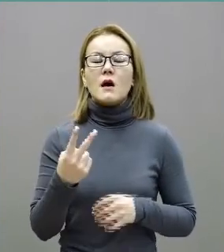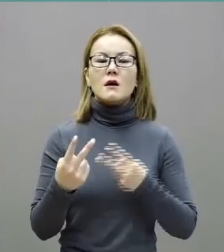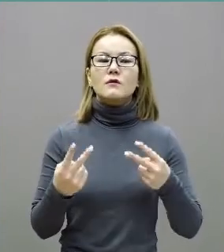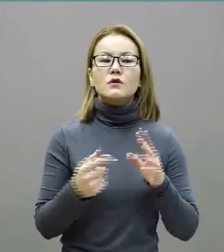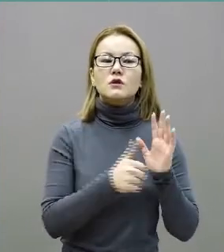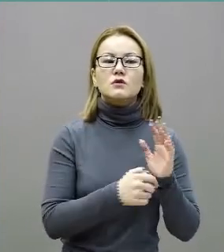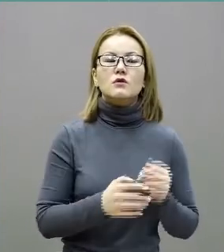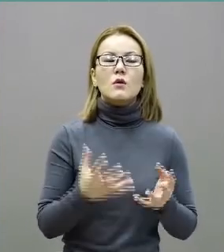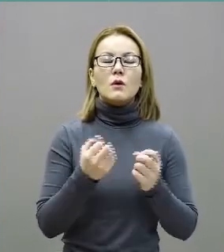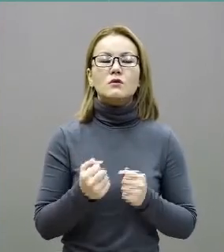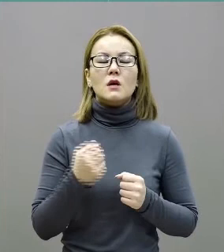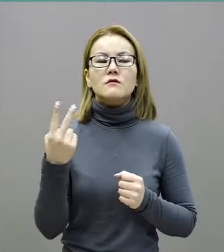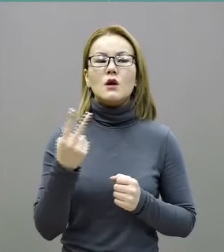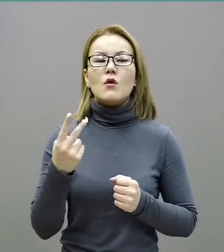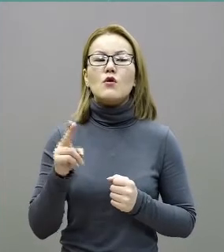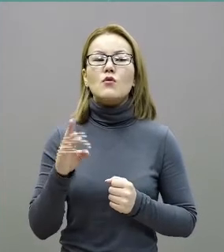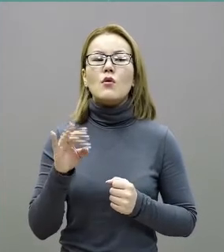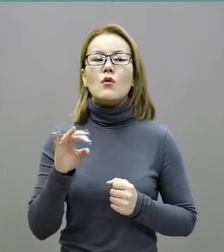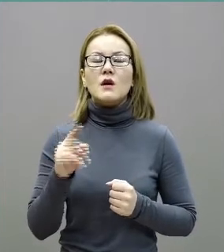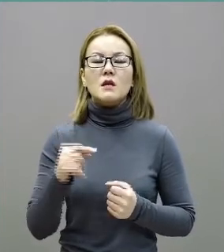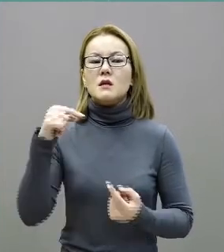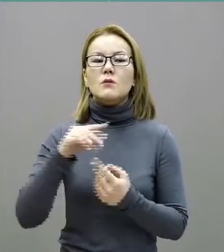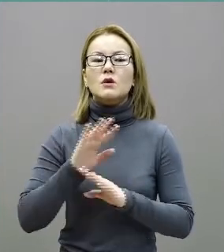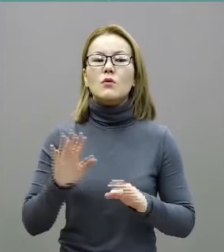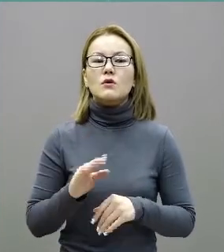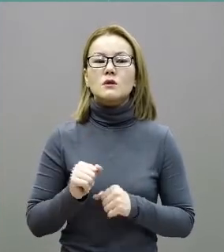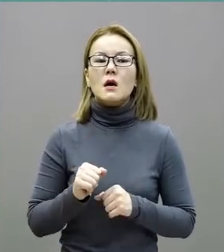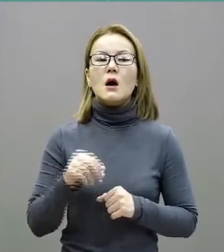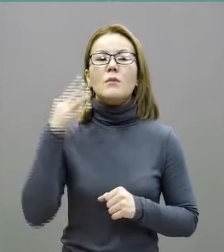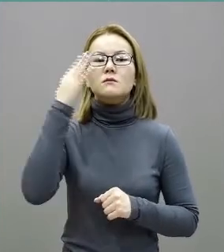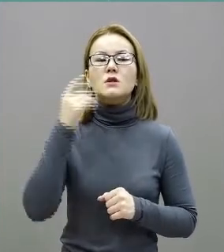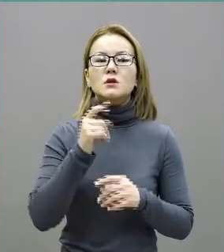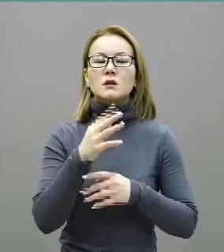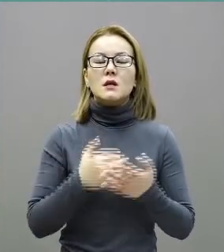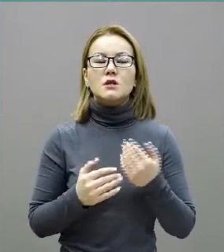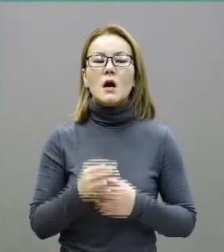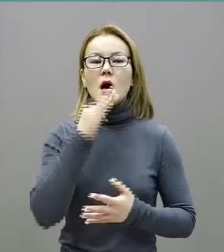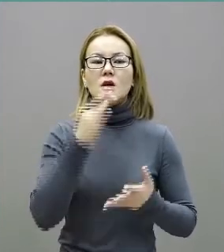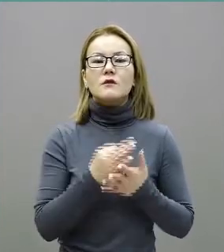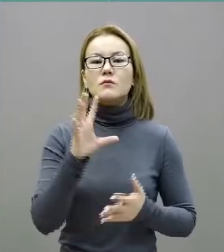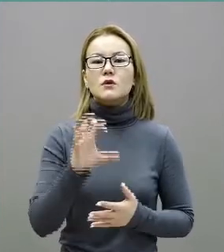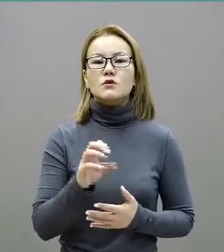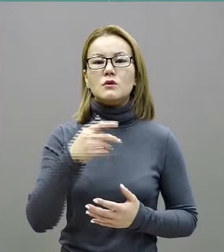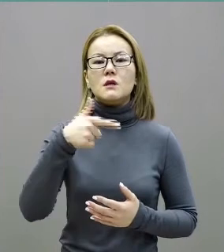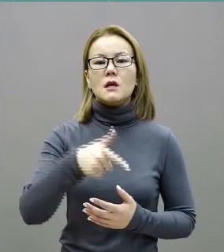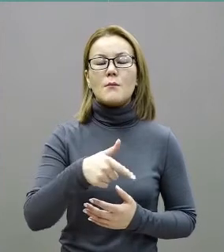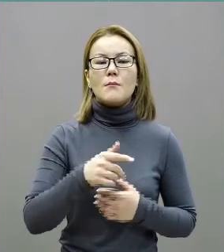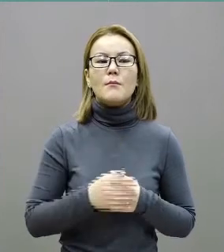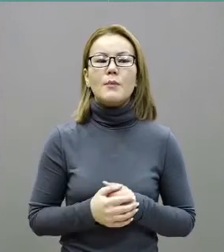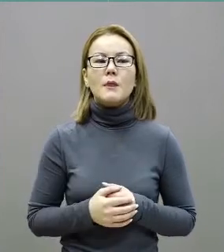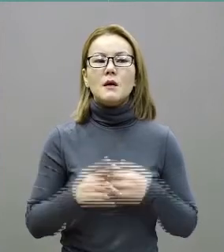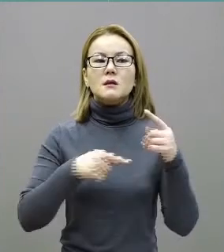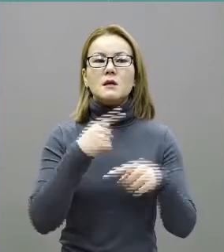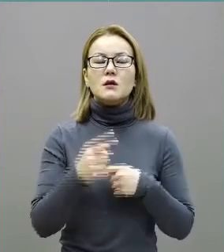получается что 2 у нас у корень не подходит по условию смысла задачи ответ 500 грамм